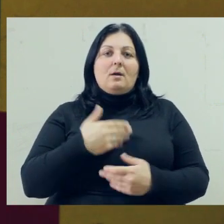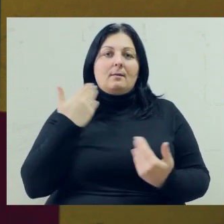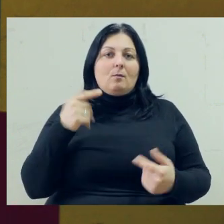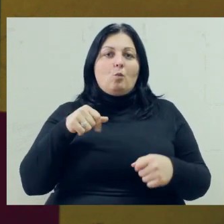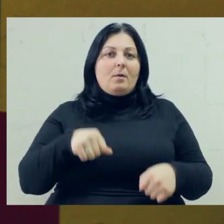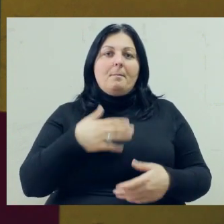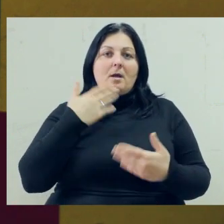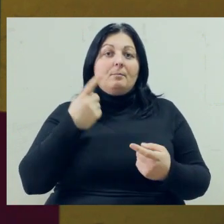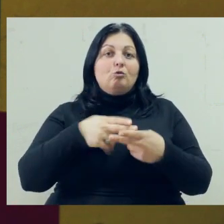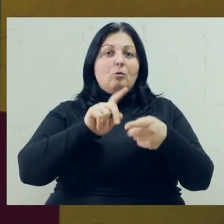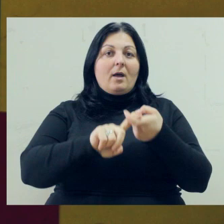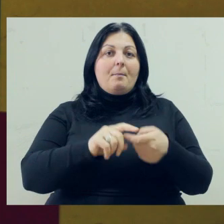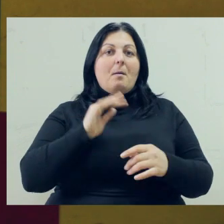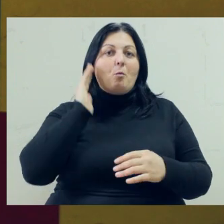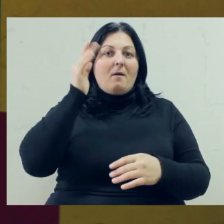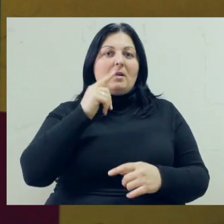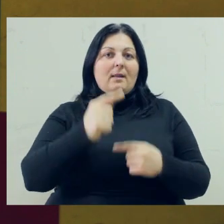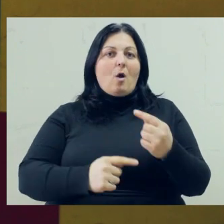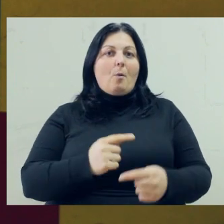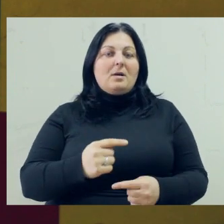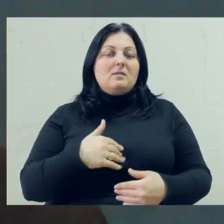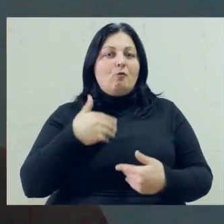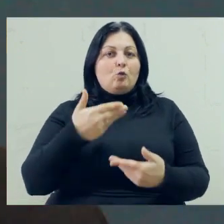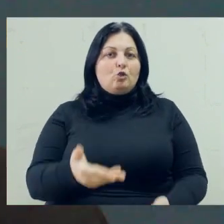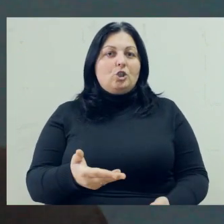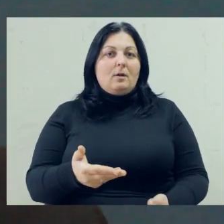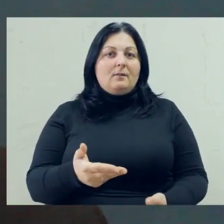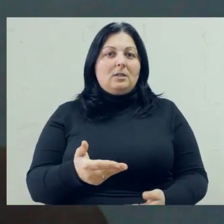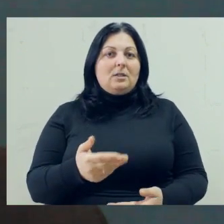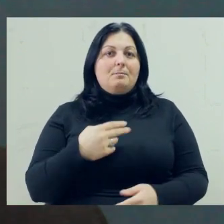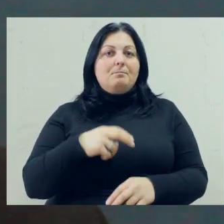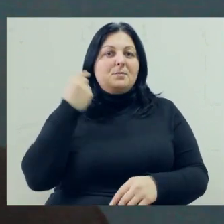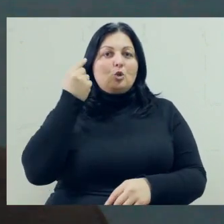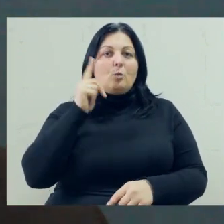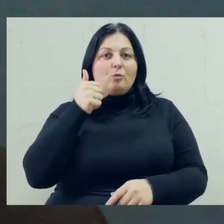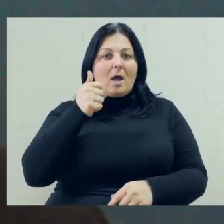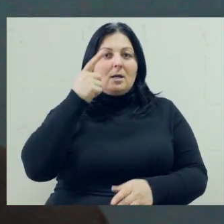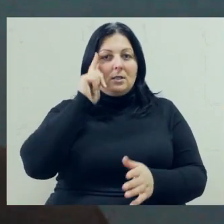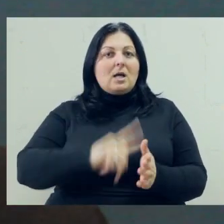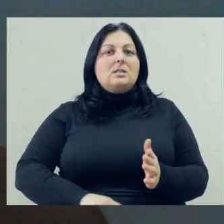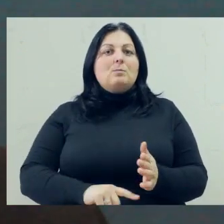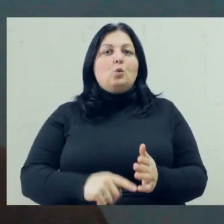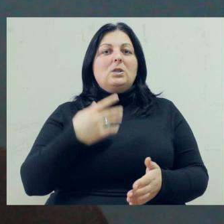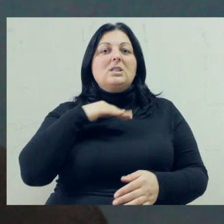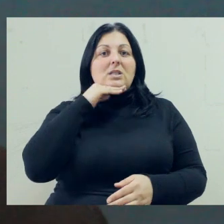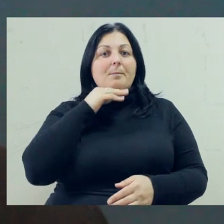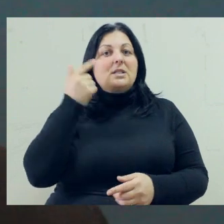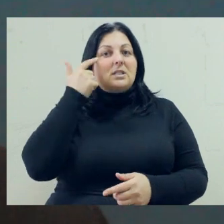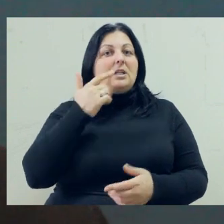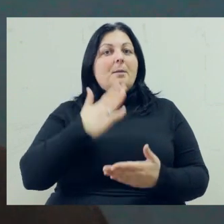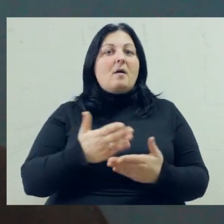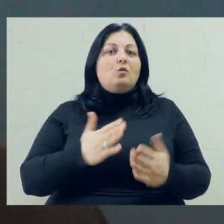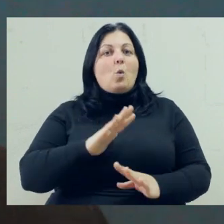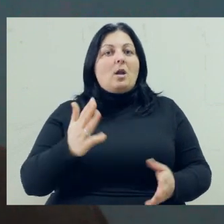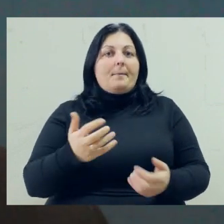dashvebis upleba ara gak, imitom rom sakme ekheba momavals, momavaltaobas. Vurchevdi rom kargad darzmundnen.